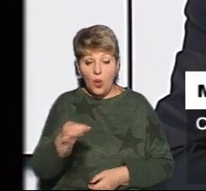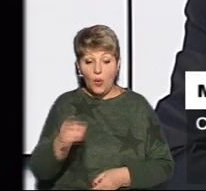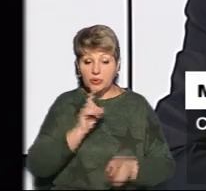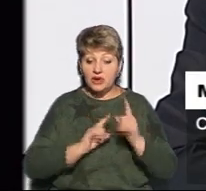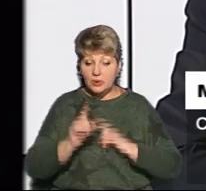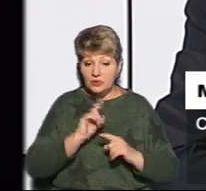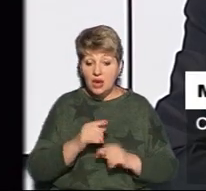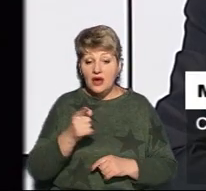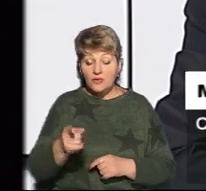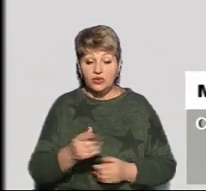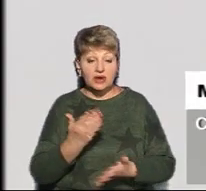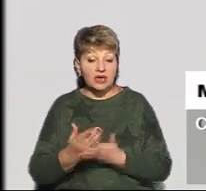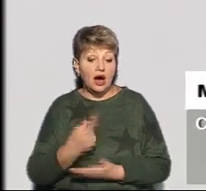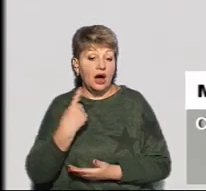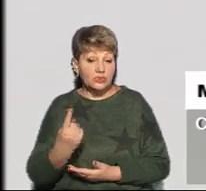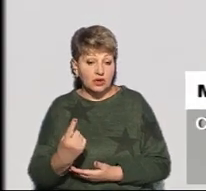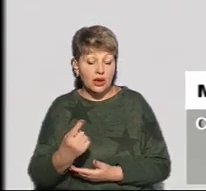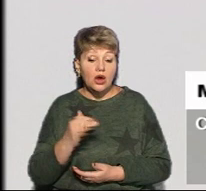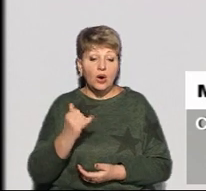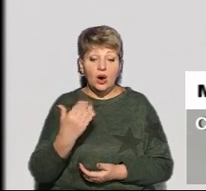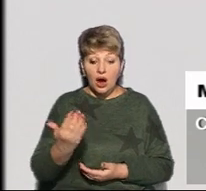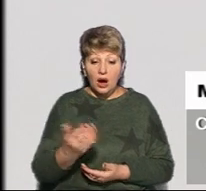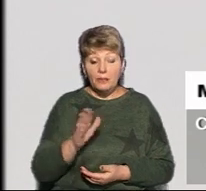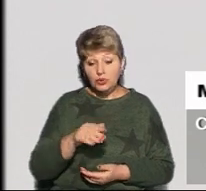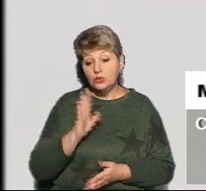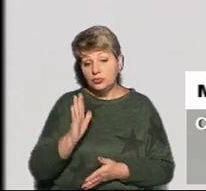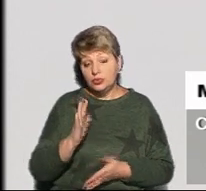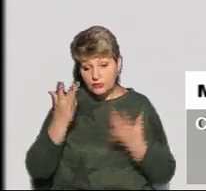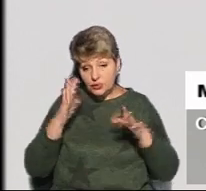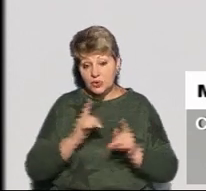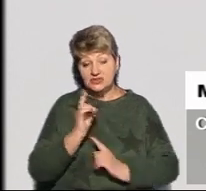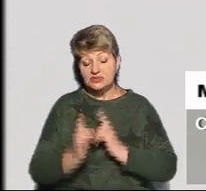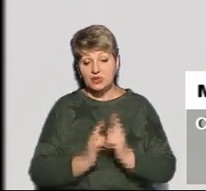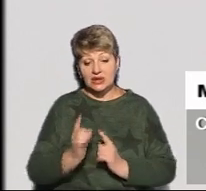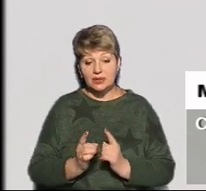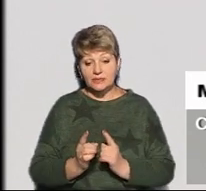вона заходить з одними повноваженнями, вони вже в ході її каденції будуть якось змінені. Але